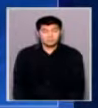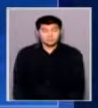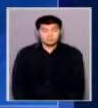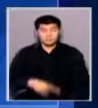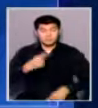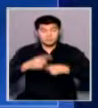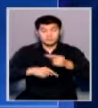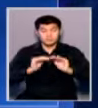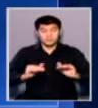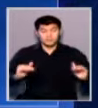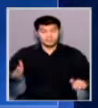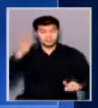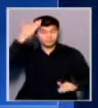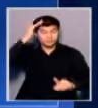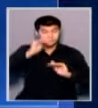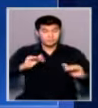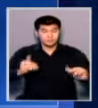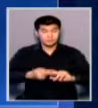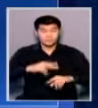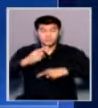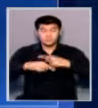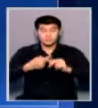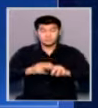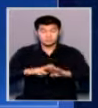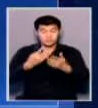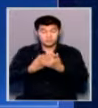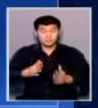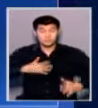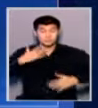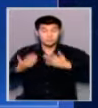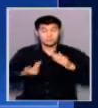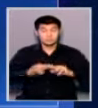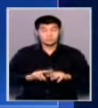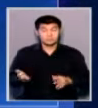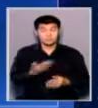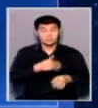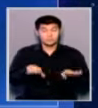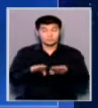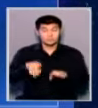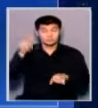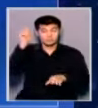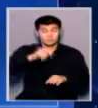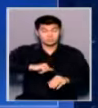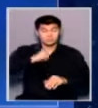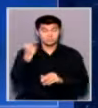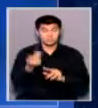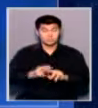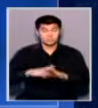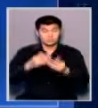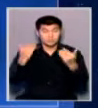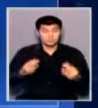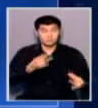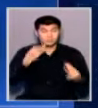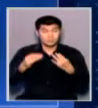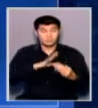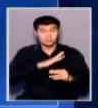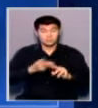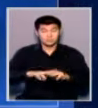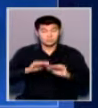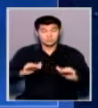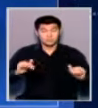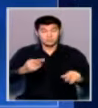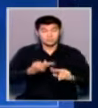Өскелің ұрпақ ішінен талантты балалардың өсіп келе жатырғаны қуантады. Менімен бірге ұшып келген достарымызбен әзілдесіп жатырмын. Бұл